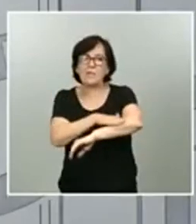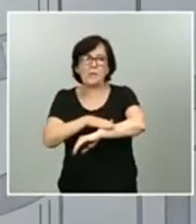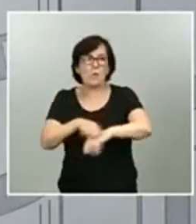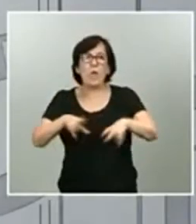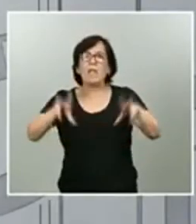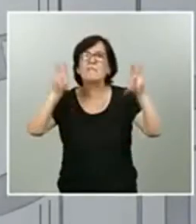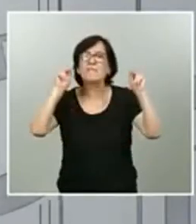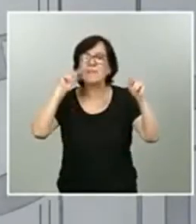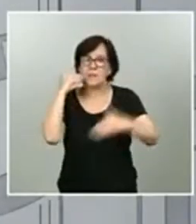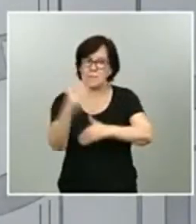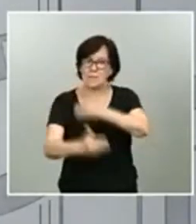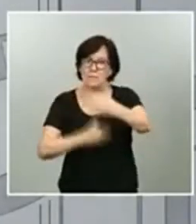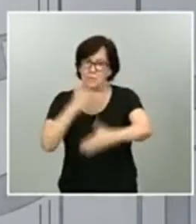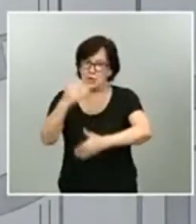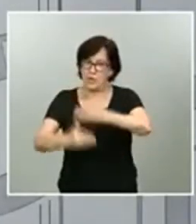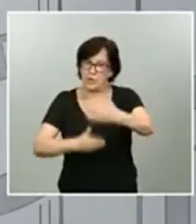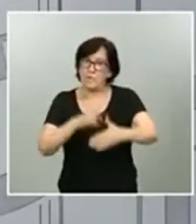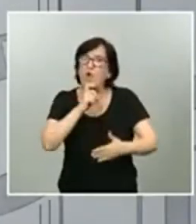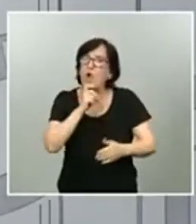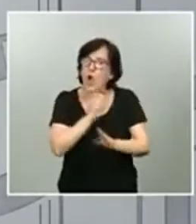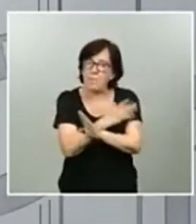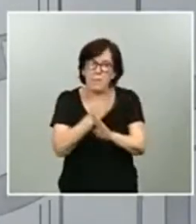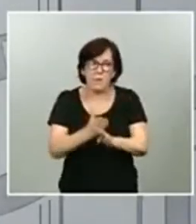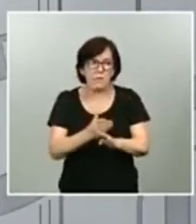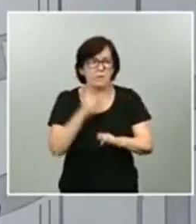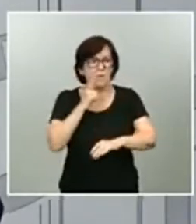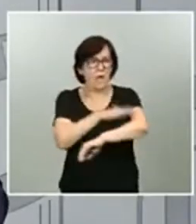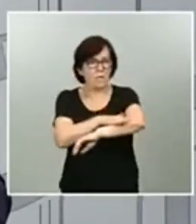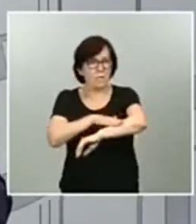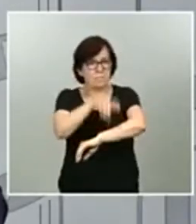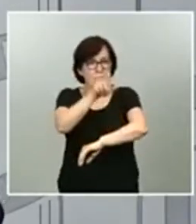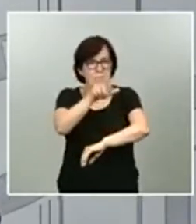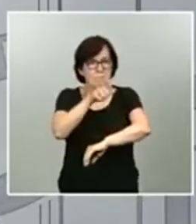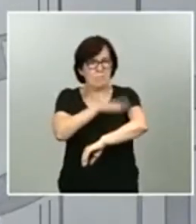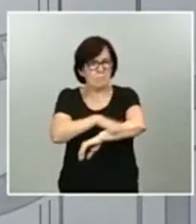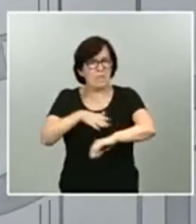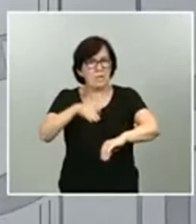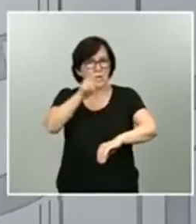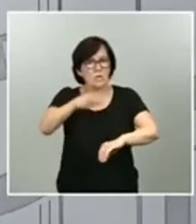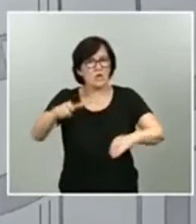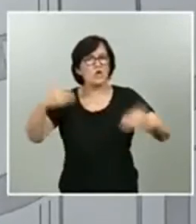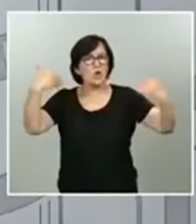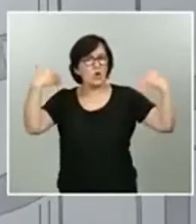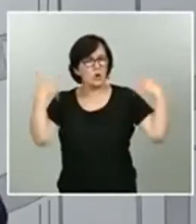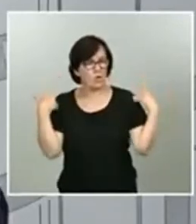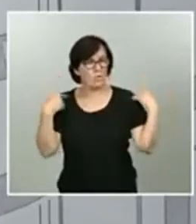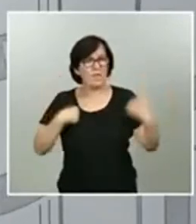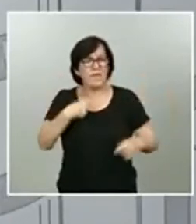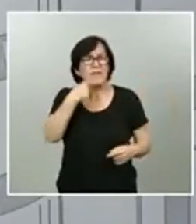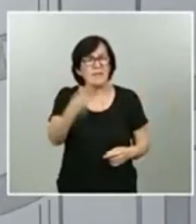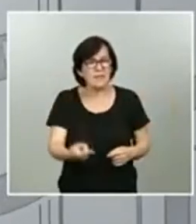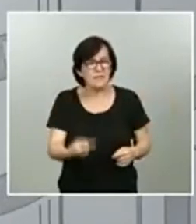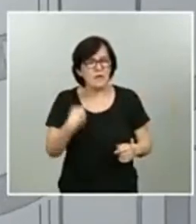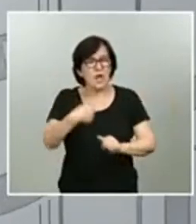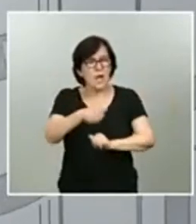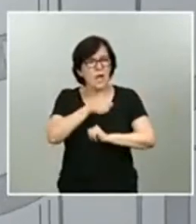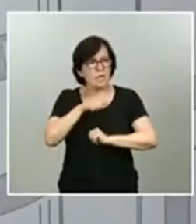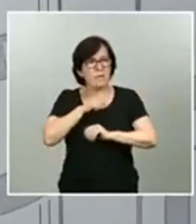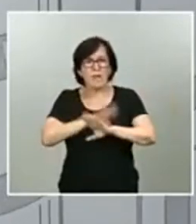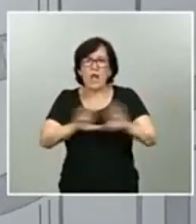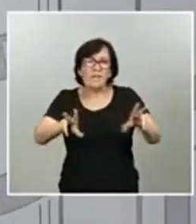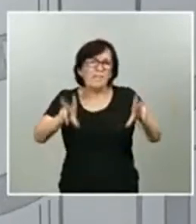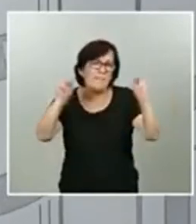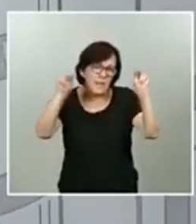ministri più direttamente competenti che mi aspetto di poter chiudere questo dossier. Vorrei ad